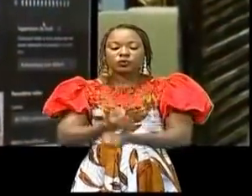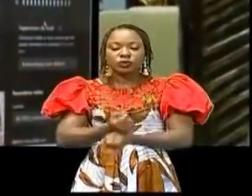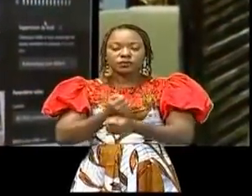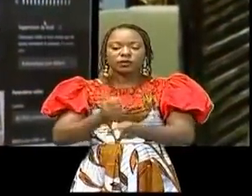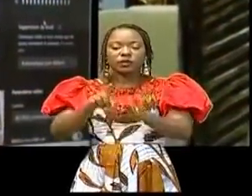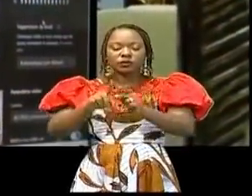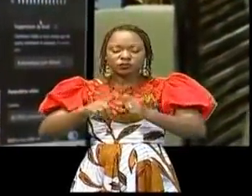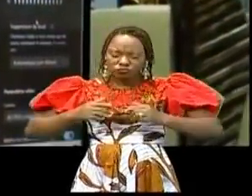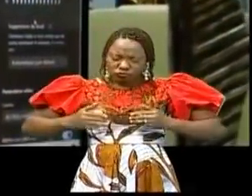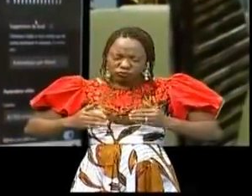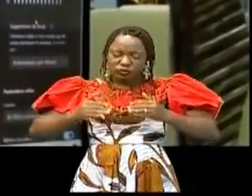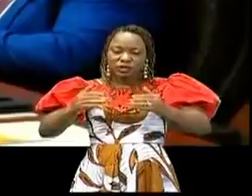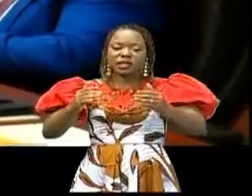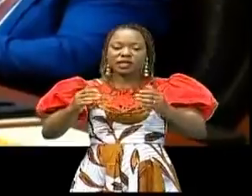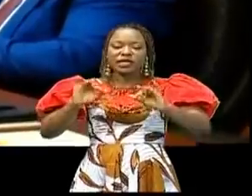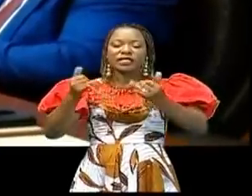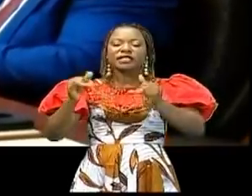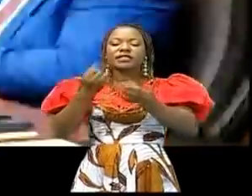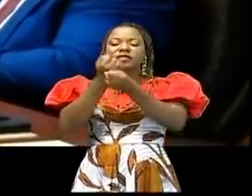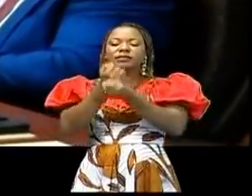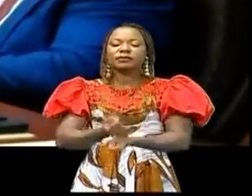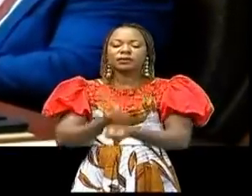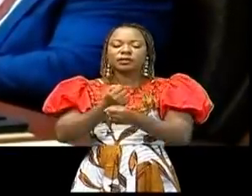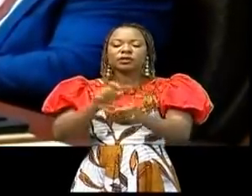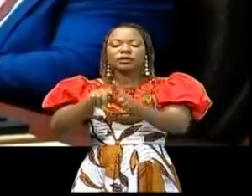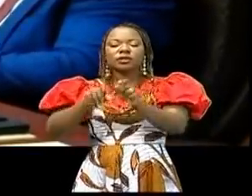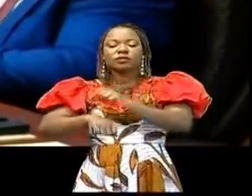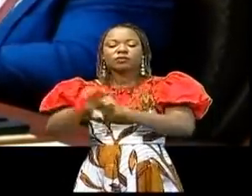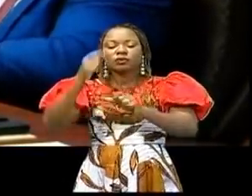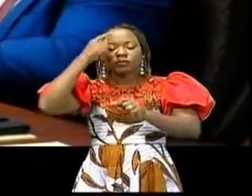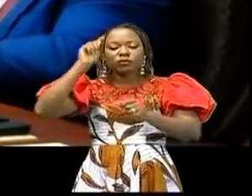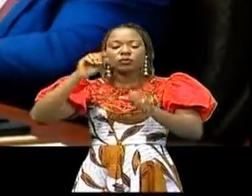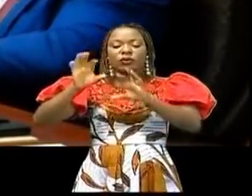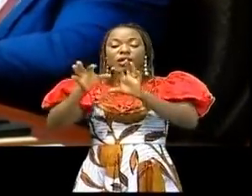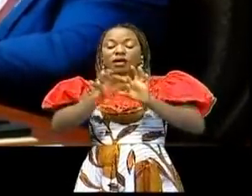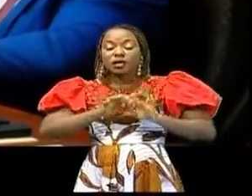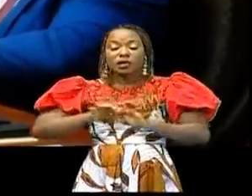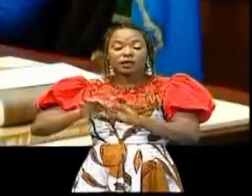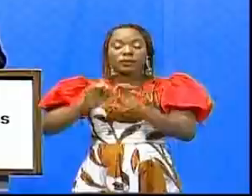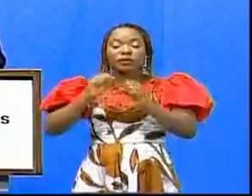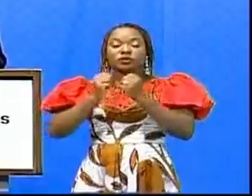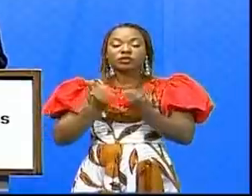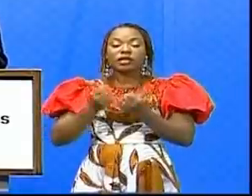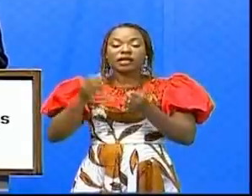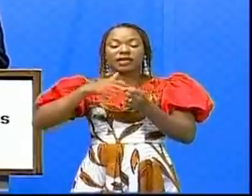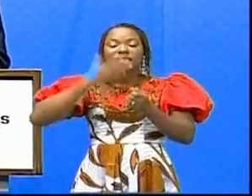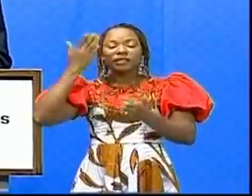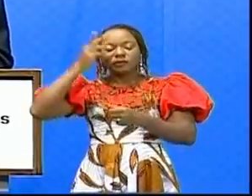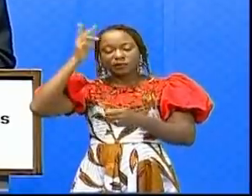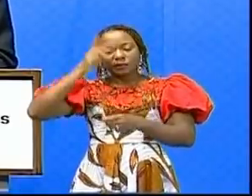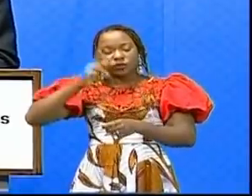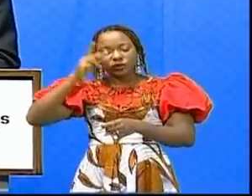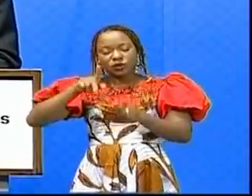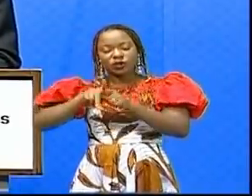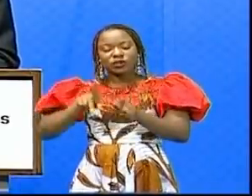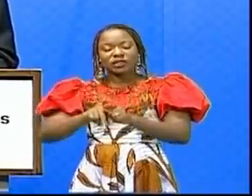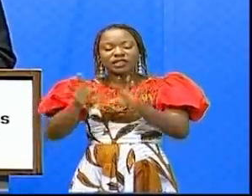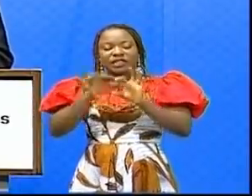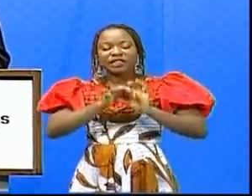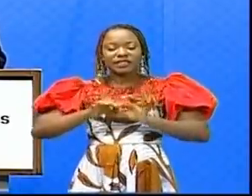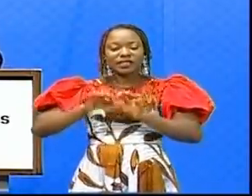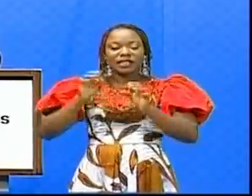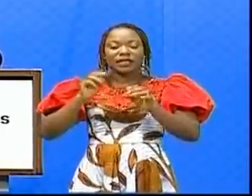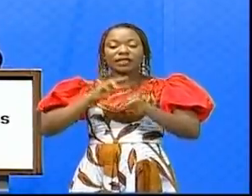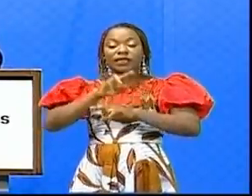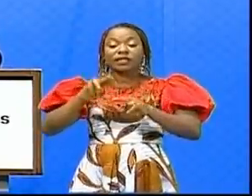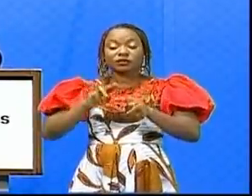sportifs intégrateurs qui renforceront la cohésion sociale, l'esprit patriotique et l'unité nationale.